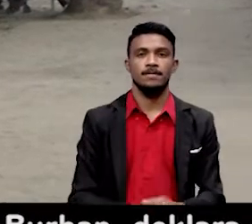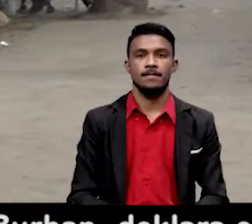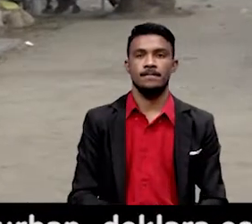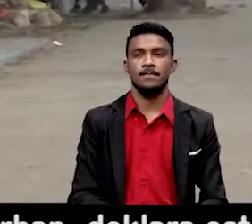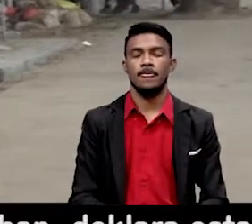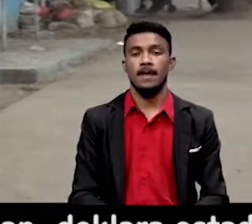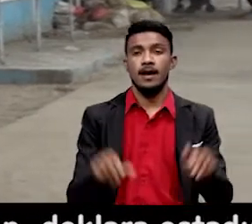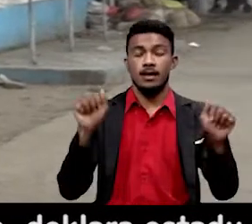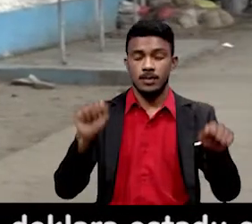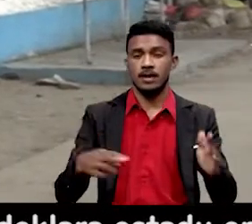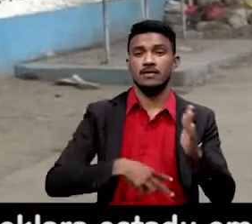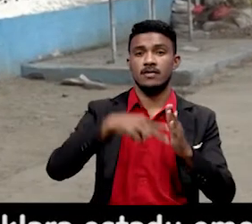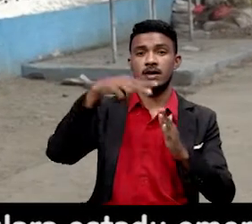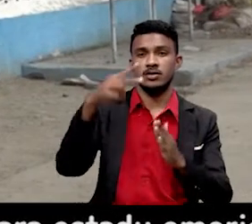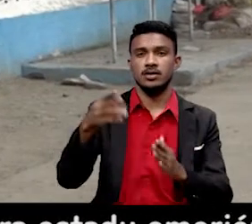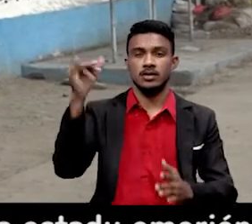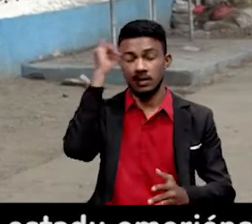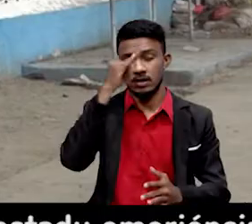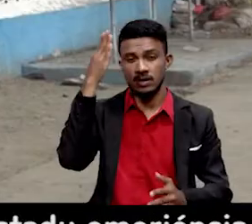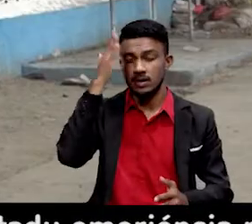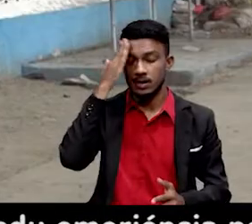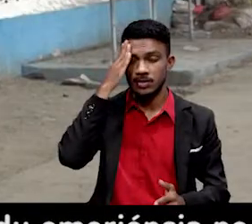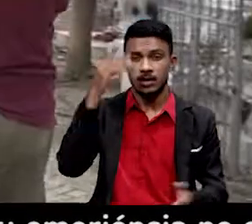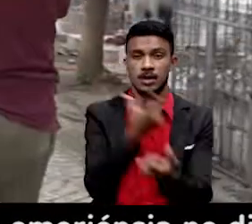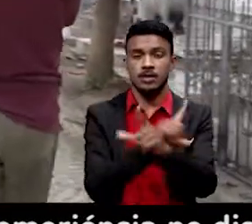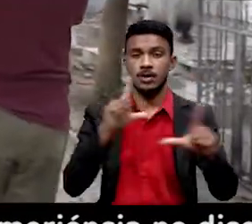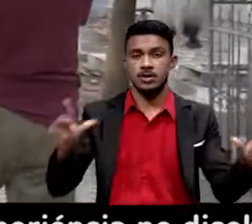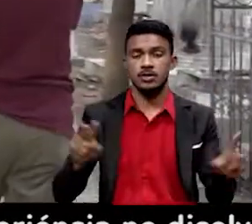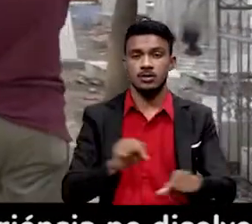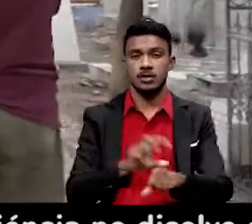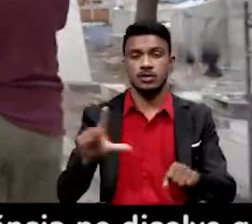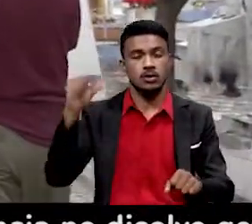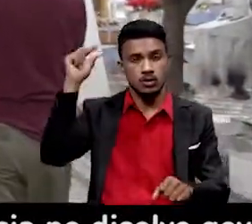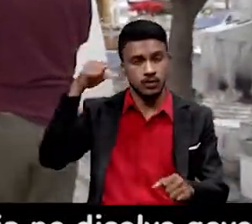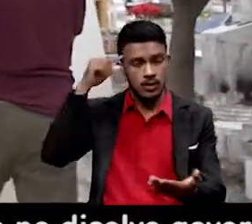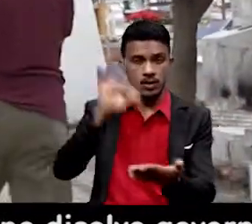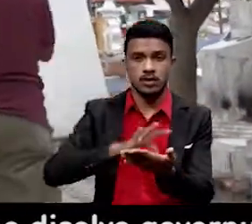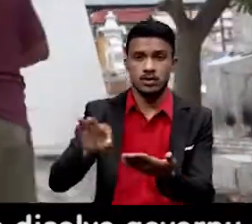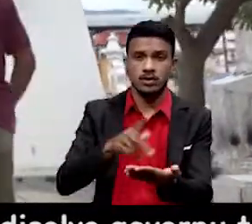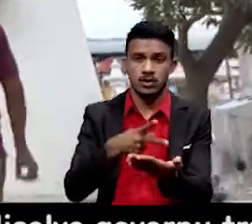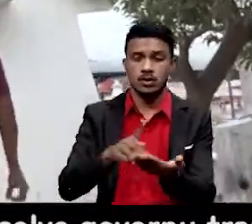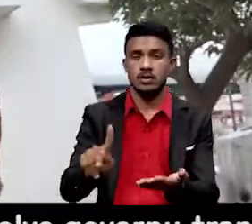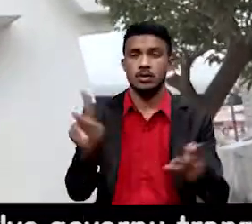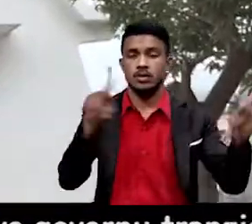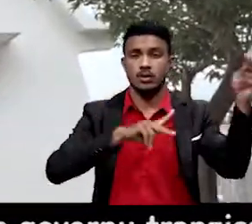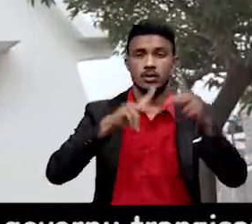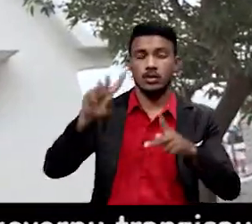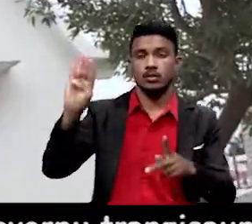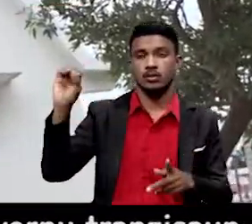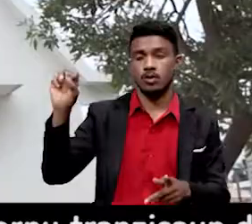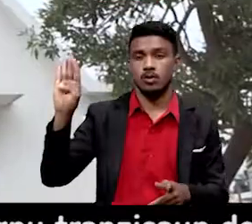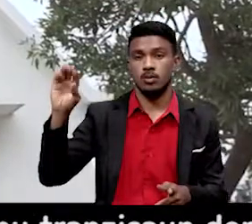Atu valorizano dignifica eroi ba libertação nacional. Governo assina un contratto con compagnia Bobolite per